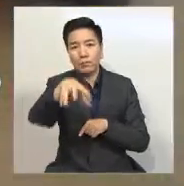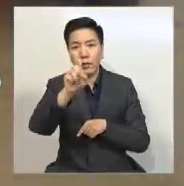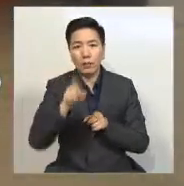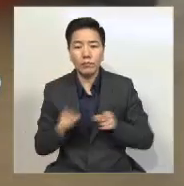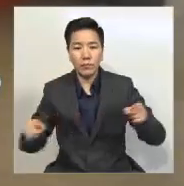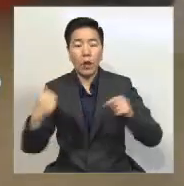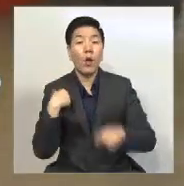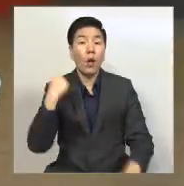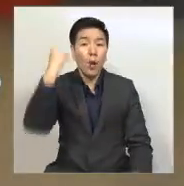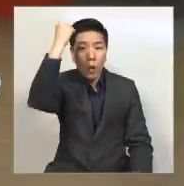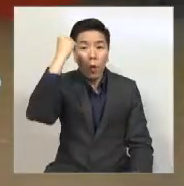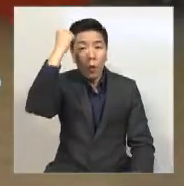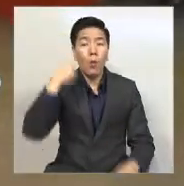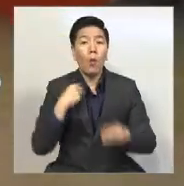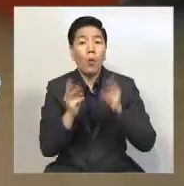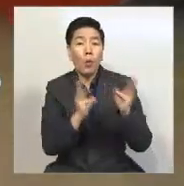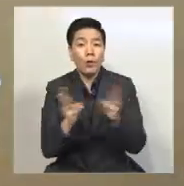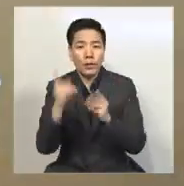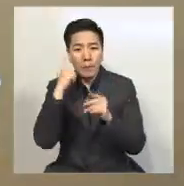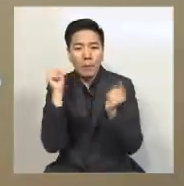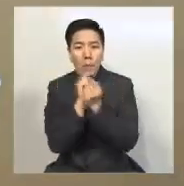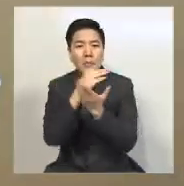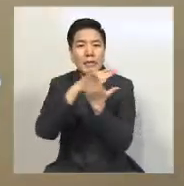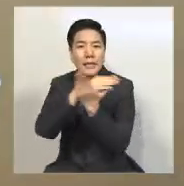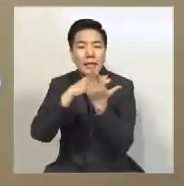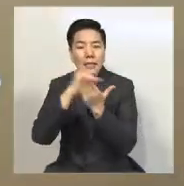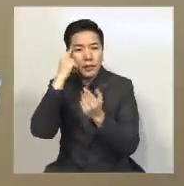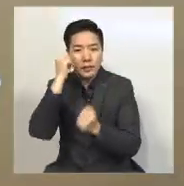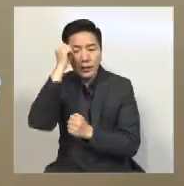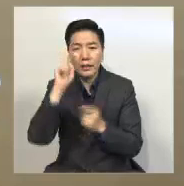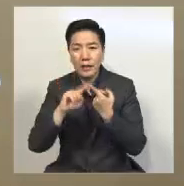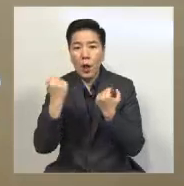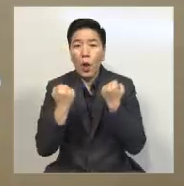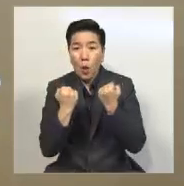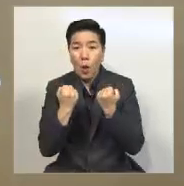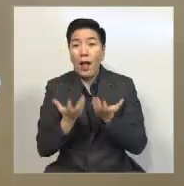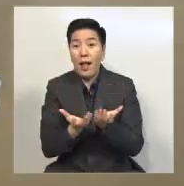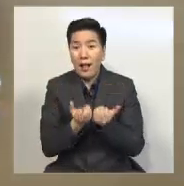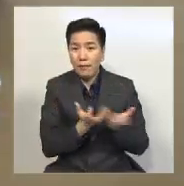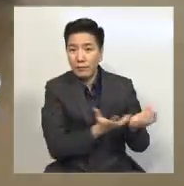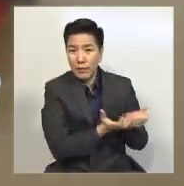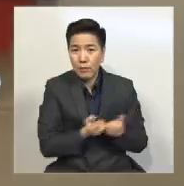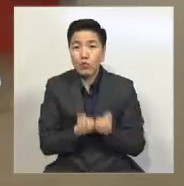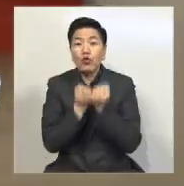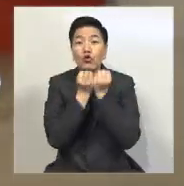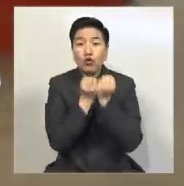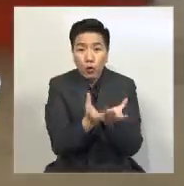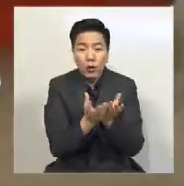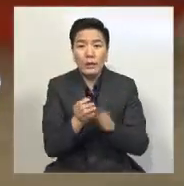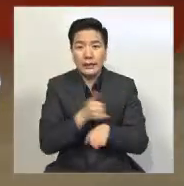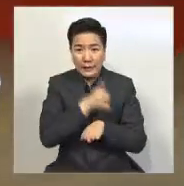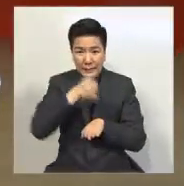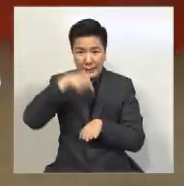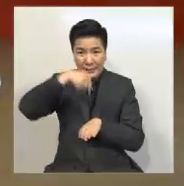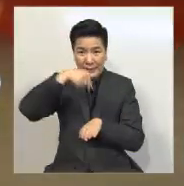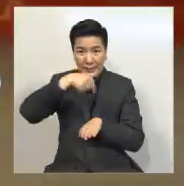างผู้ประกอบการเองก็ได้ใช้วิธีการก็คือพบกันคนละครึ่งทางครับโดยให้รถที่รับผู้โดยสารมานะครับส่งผู้โดยสารลงตรงคอสะ